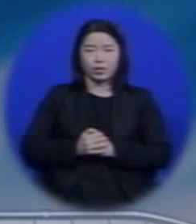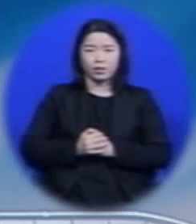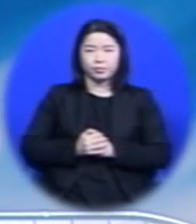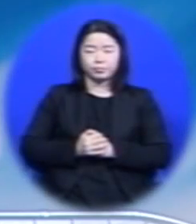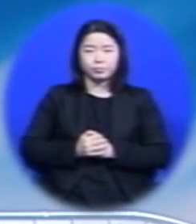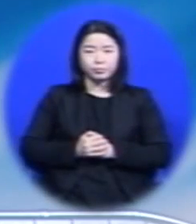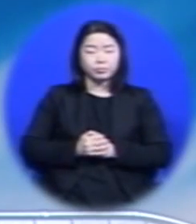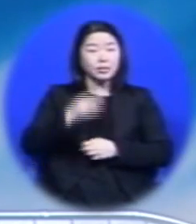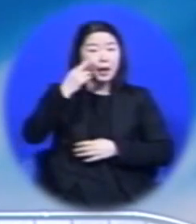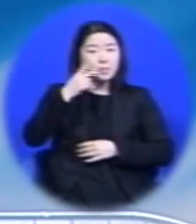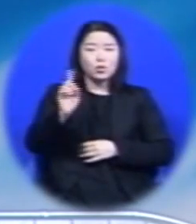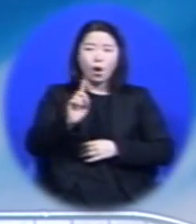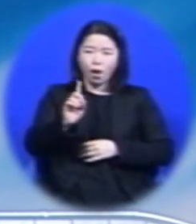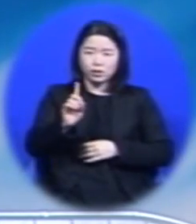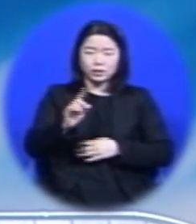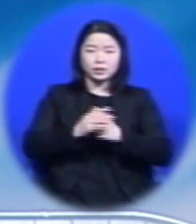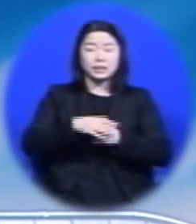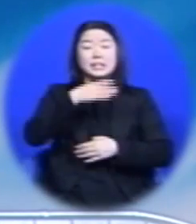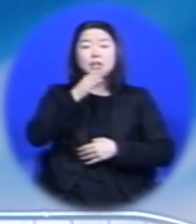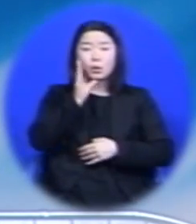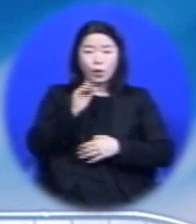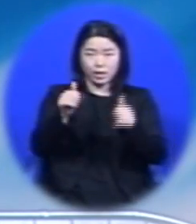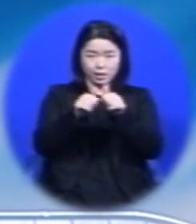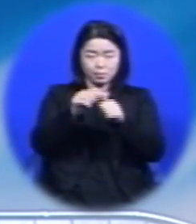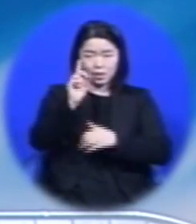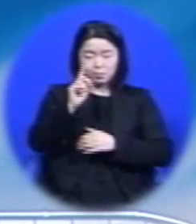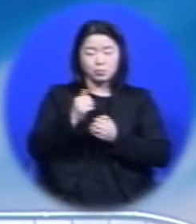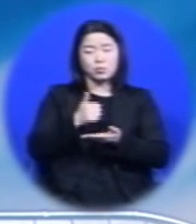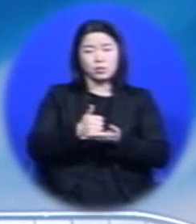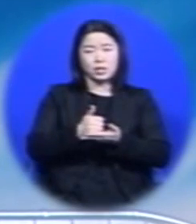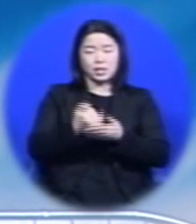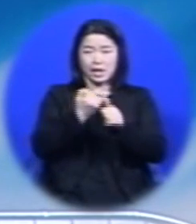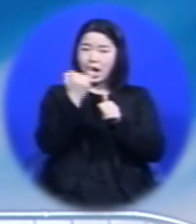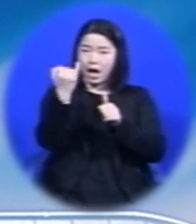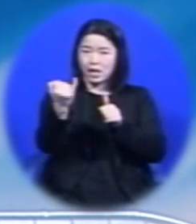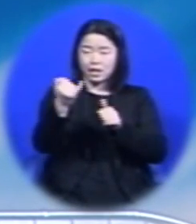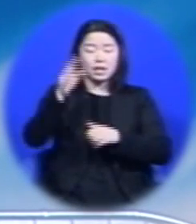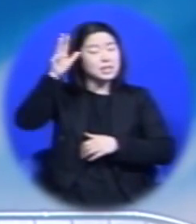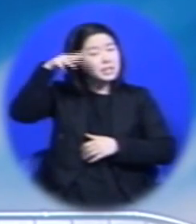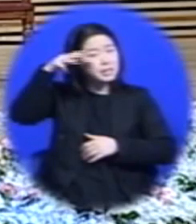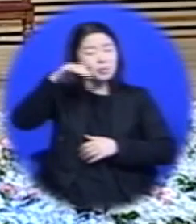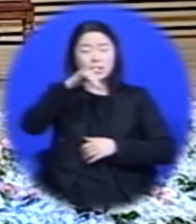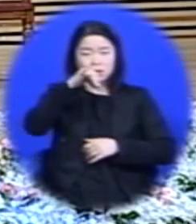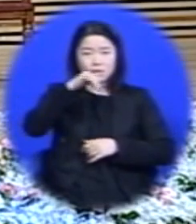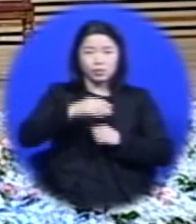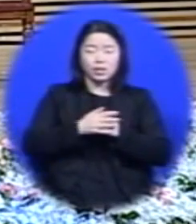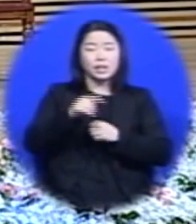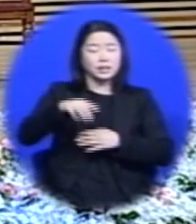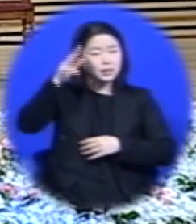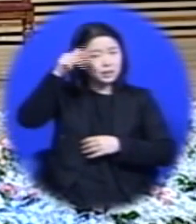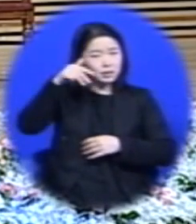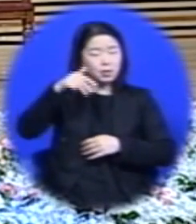아 미국의 어느 노인분이 아내가 치매에 걸렸는데에 그